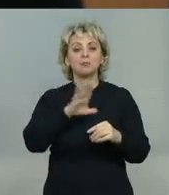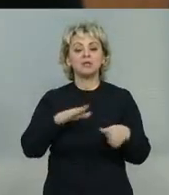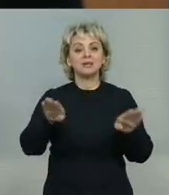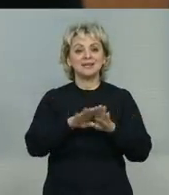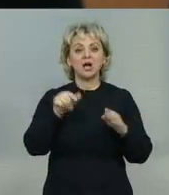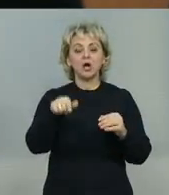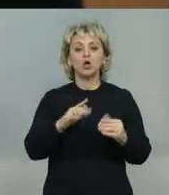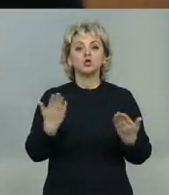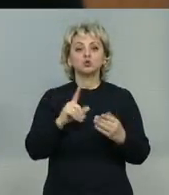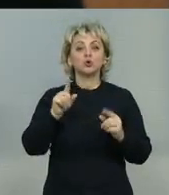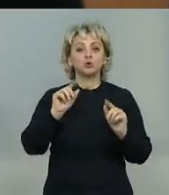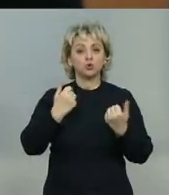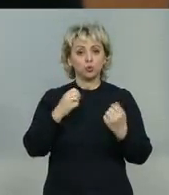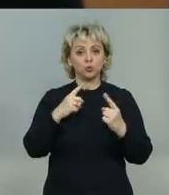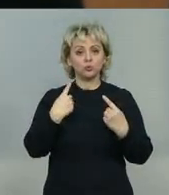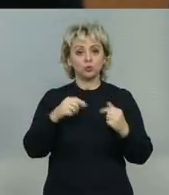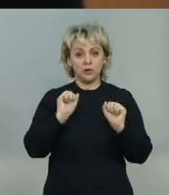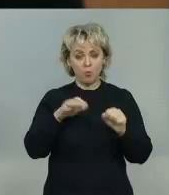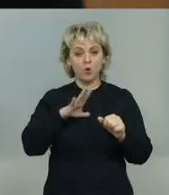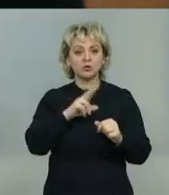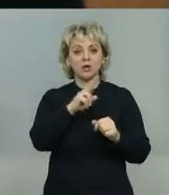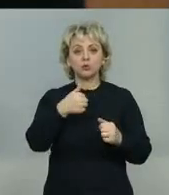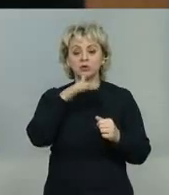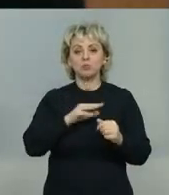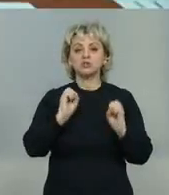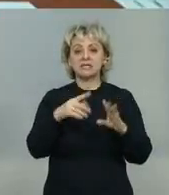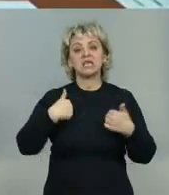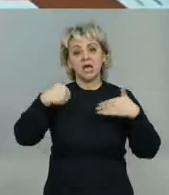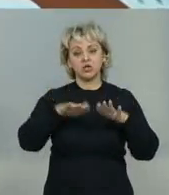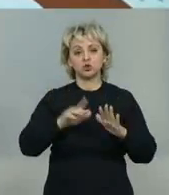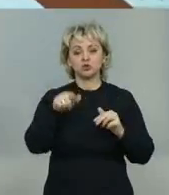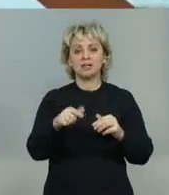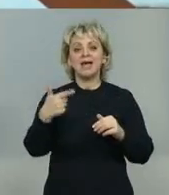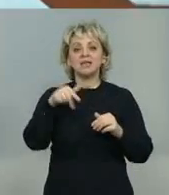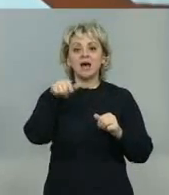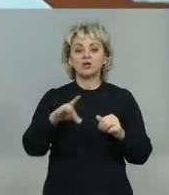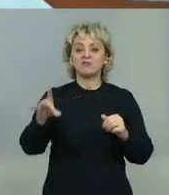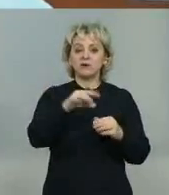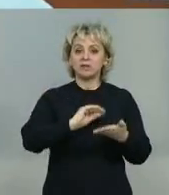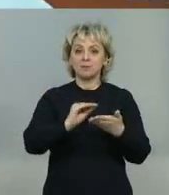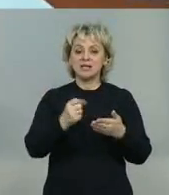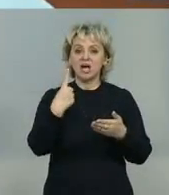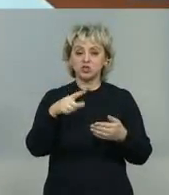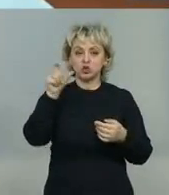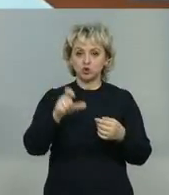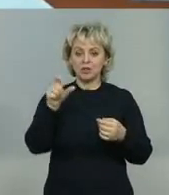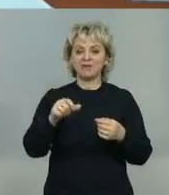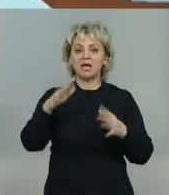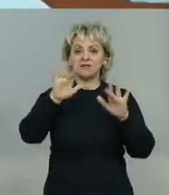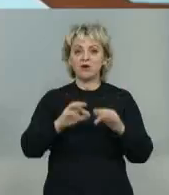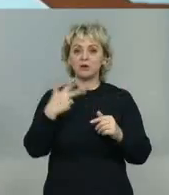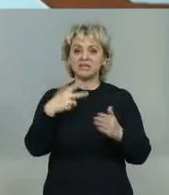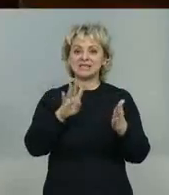идея, чего другие могут, а кто-то не может сдать. Ну и решил. Географию в регионе написали 11 человек, а